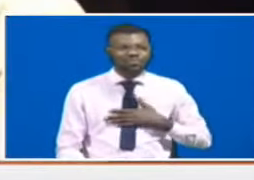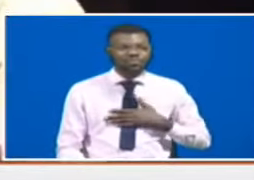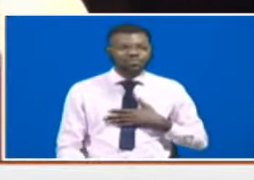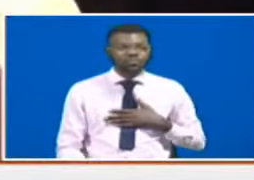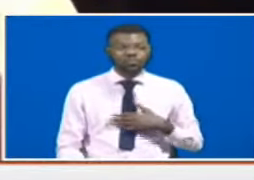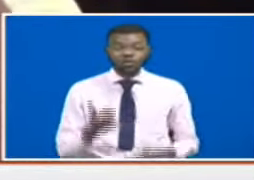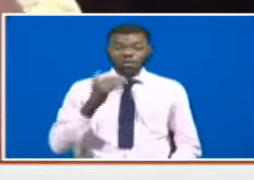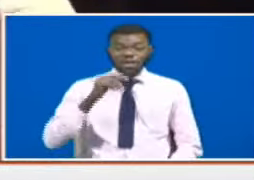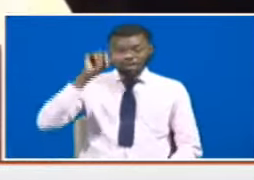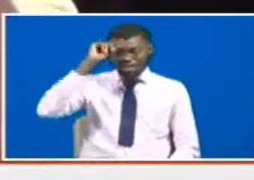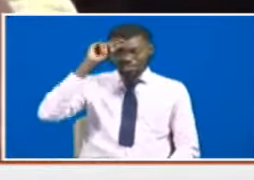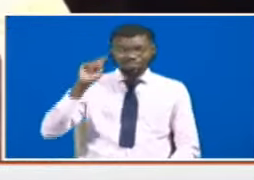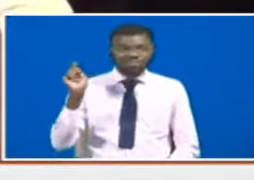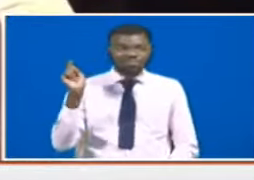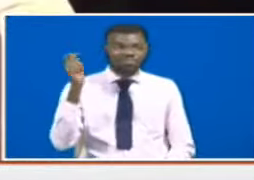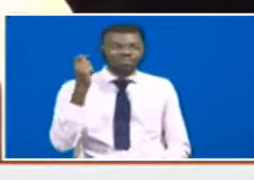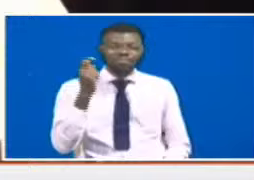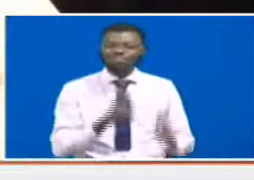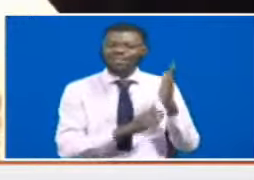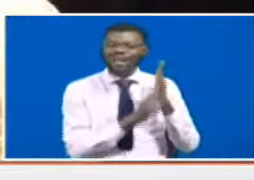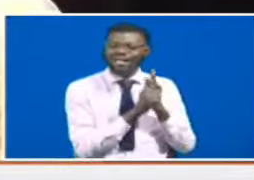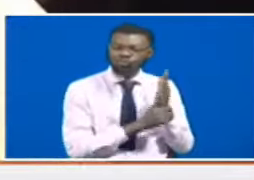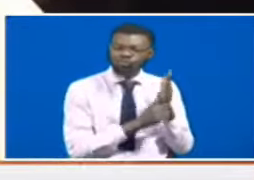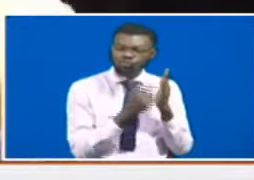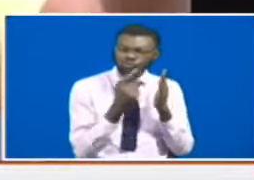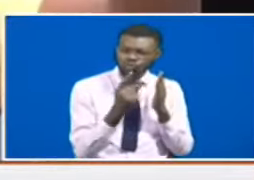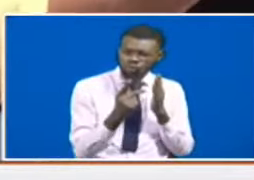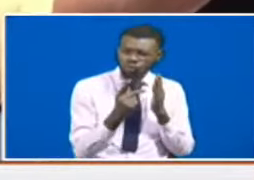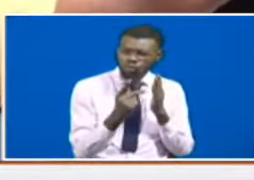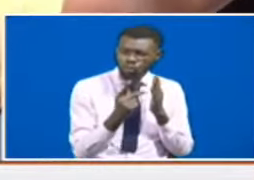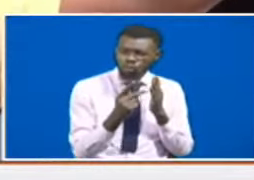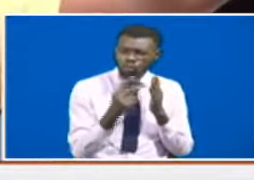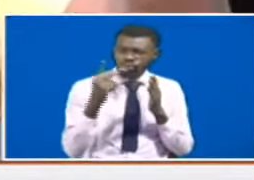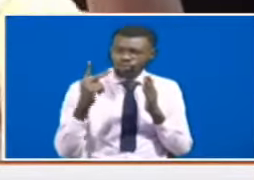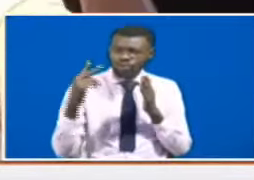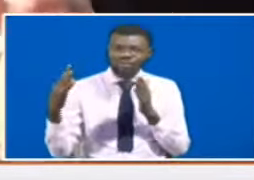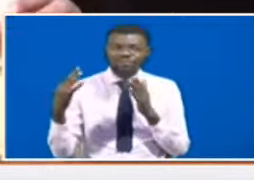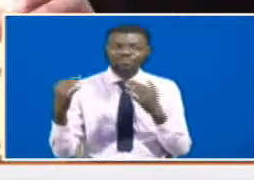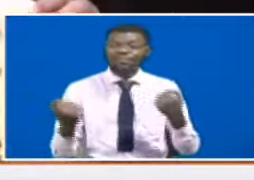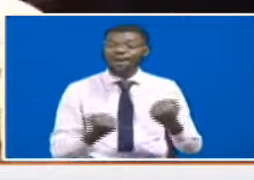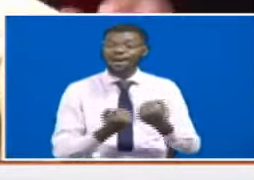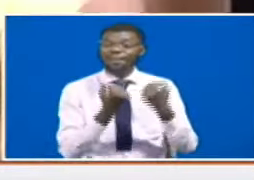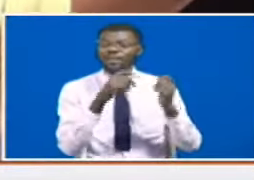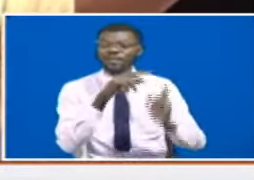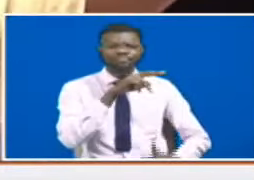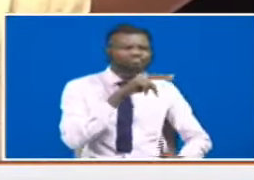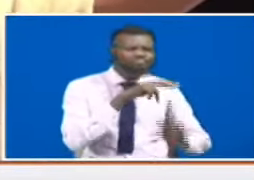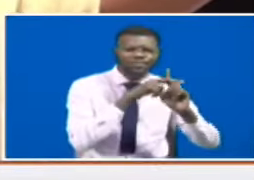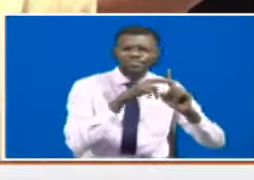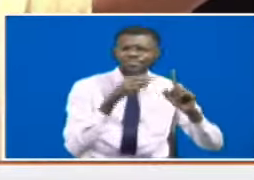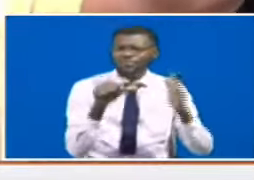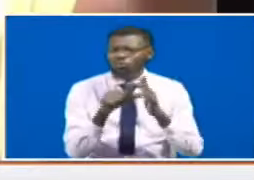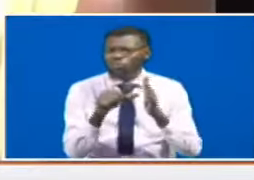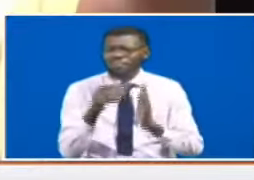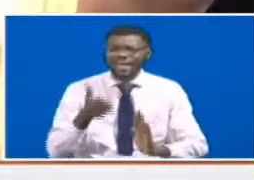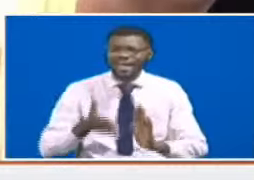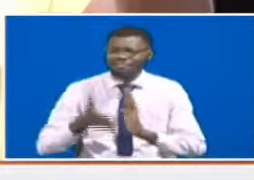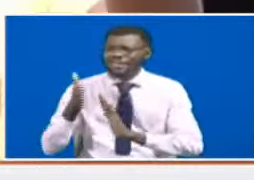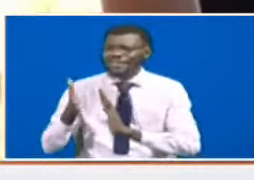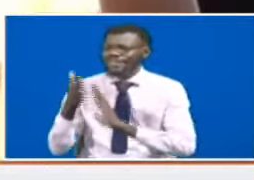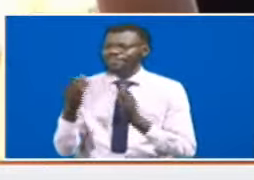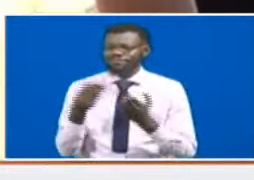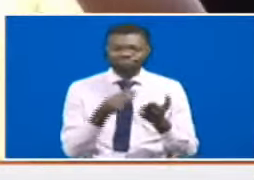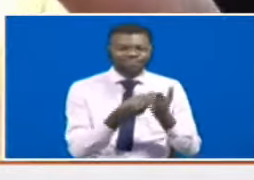iko article tunaita article 223 ambayo tukipata emergency mnaweza tumia fedha yeyote